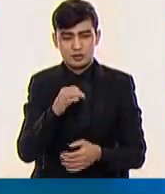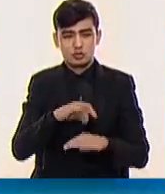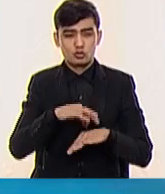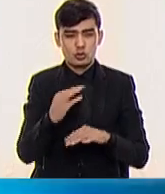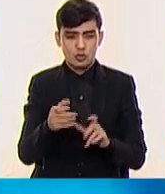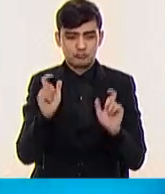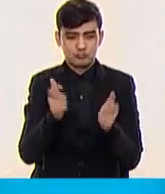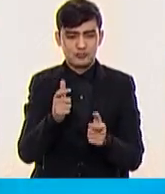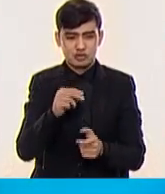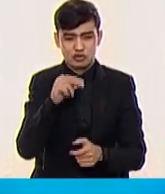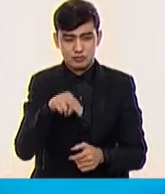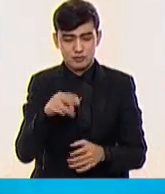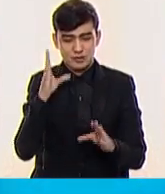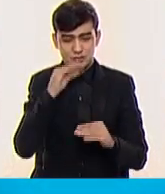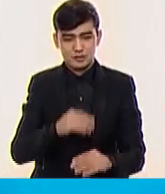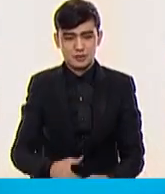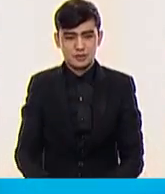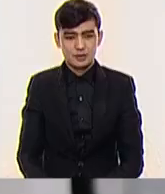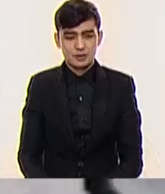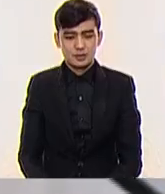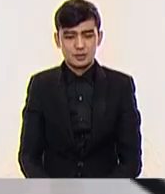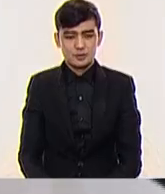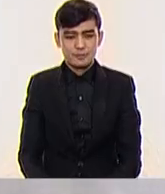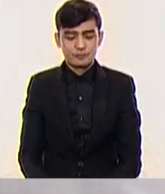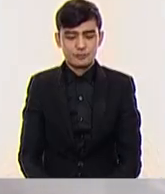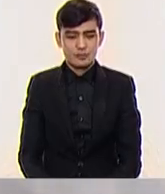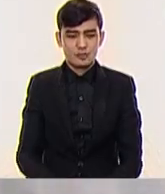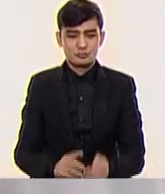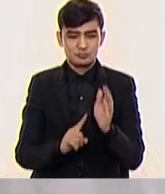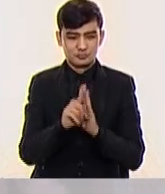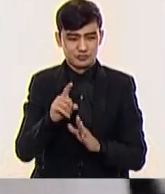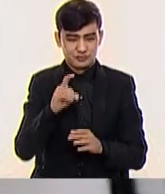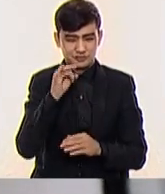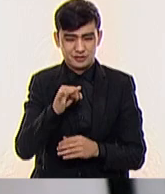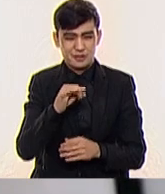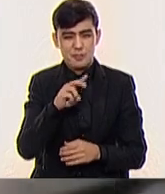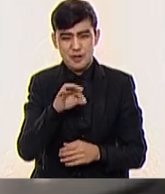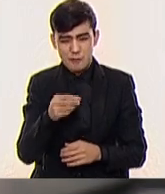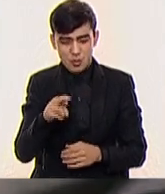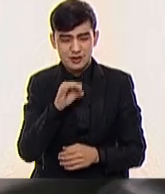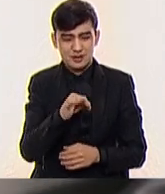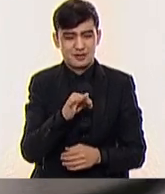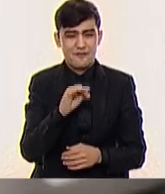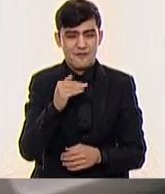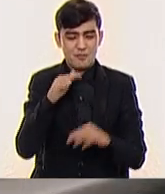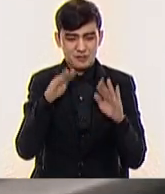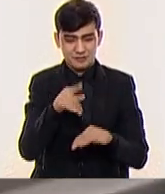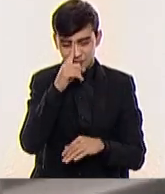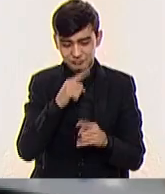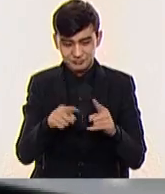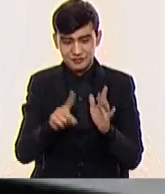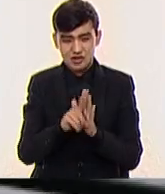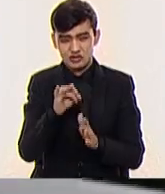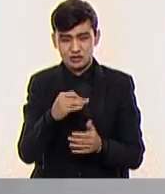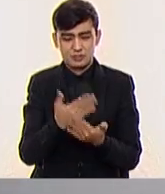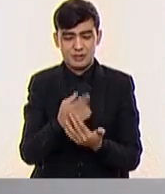қатаң карантиндік шектеулер болуы мүмкін. Қаңтар айынан бастап коронавирустық пневмониямен науқастанғандар саны тәулігіне